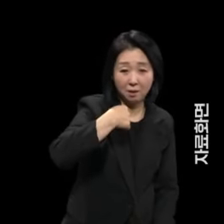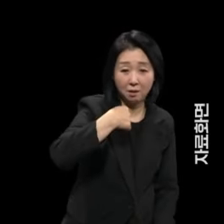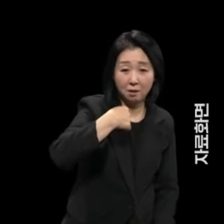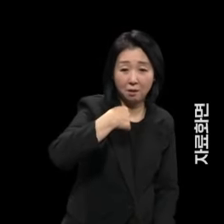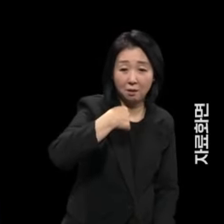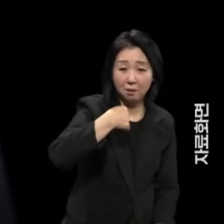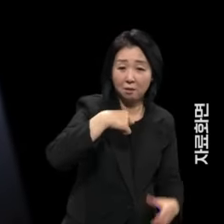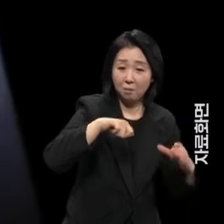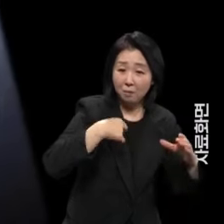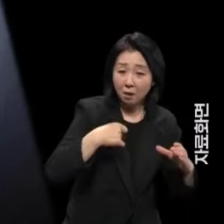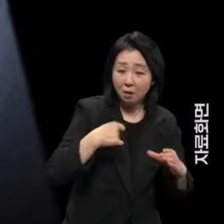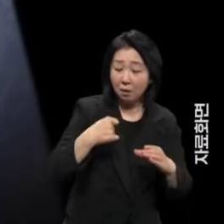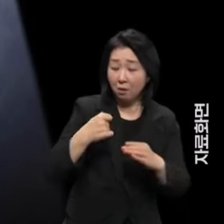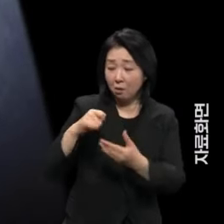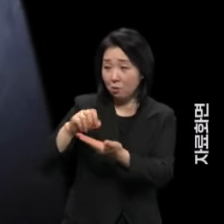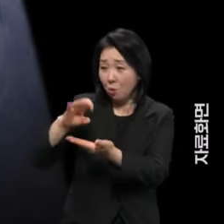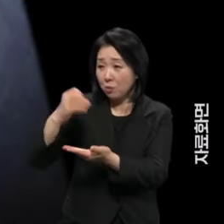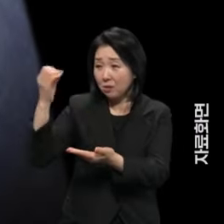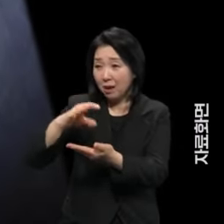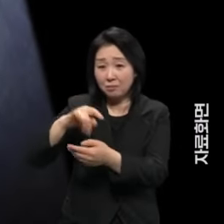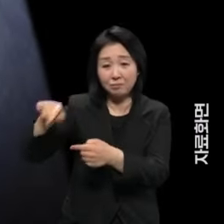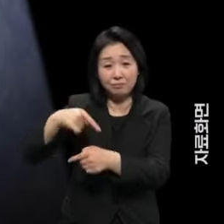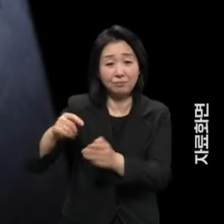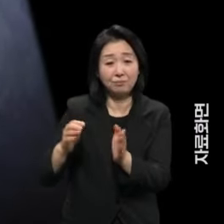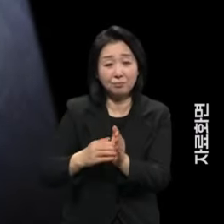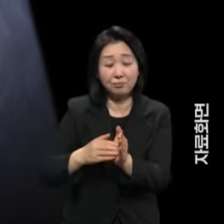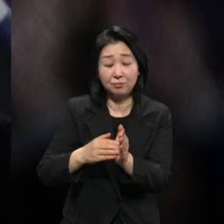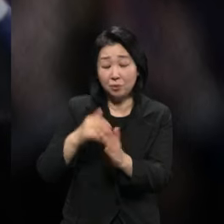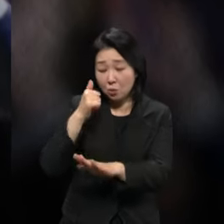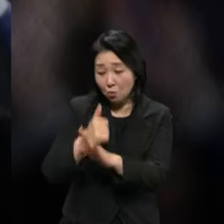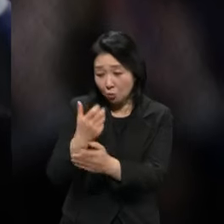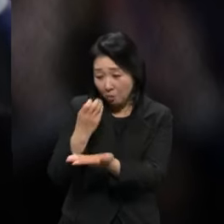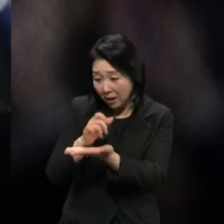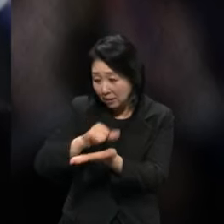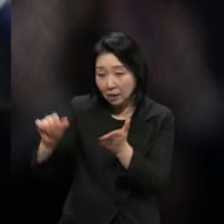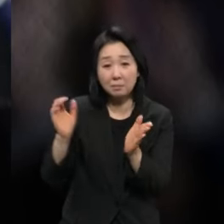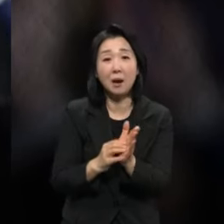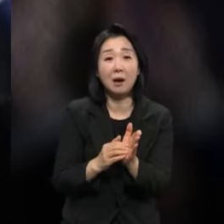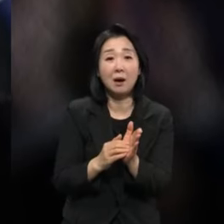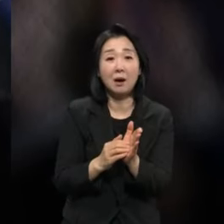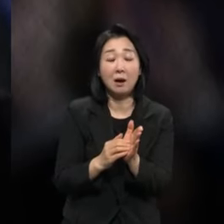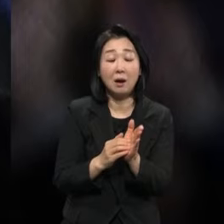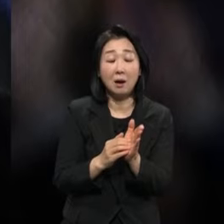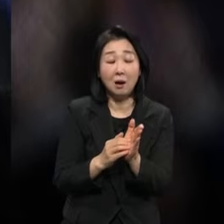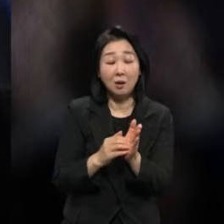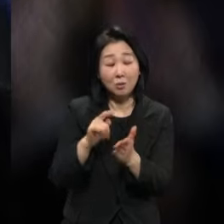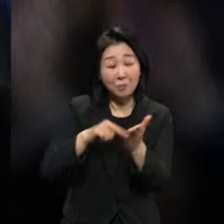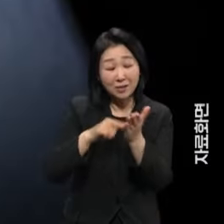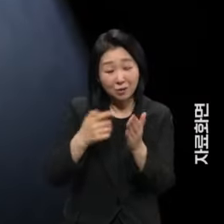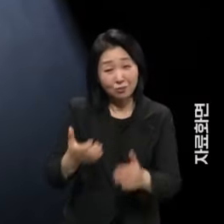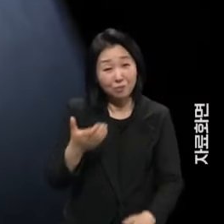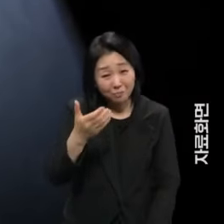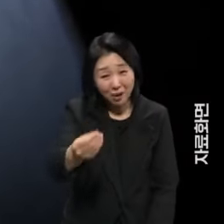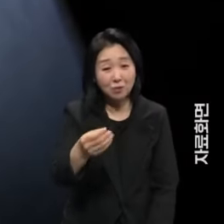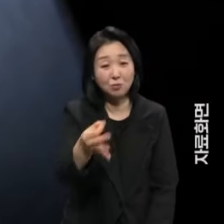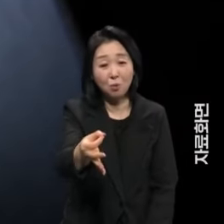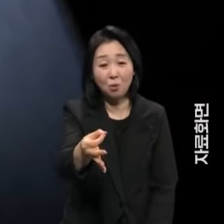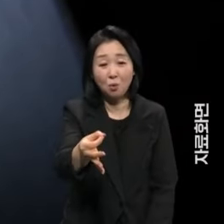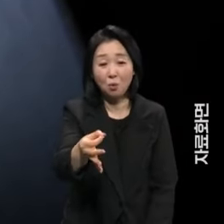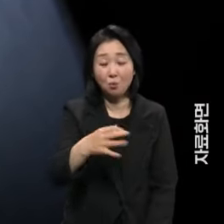먹었는데 컴퓨터가 재부팅되고 파일이 없더라고요. 웨딩홀 측은 90만 원을 주겠다고 했습니다. 그러면 저희